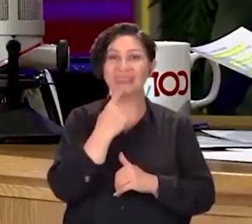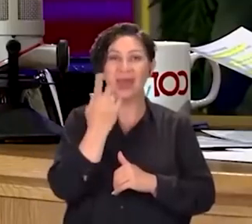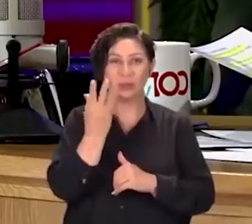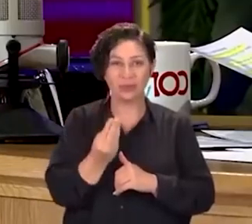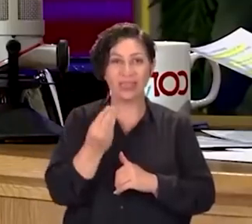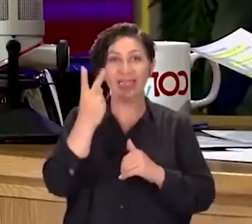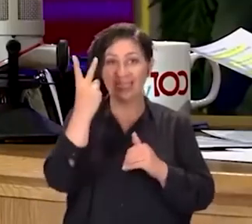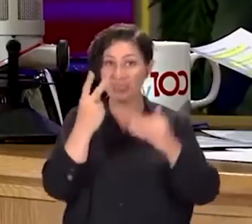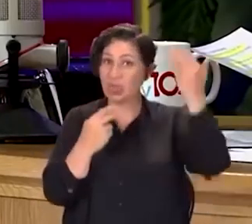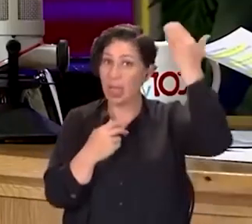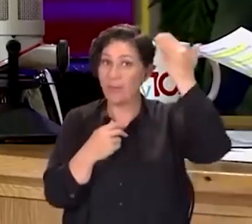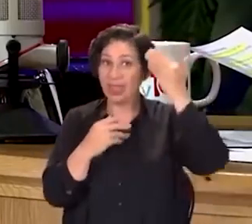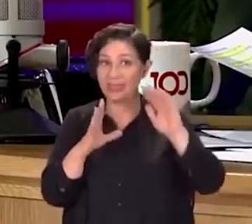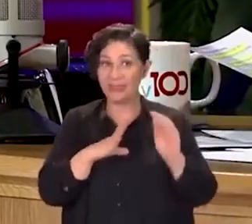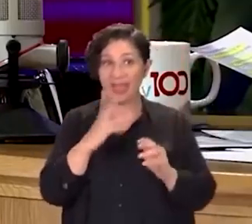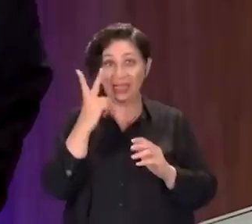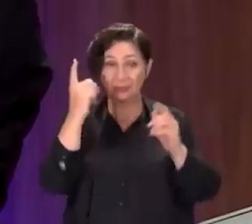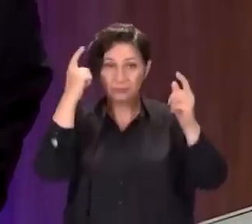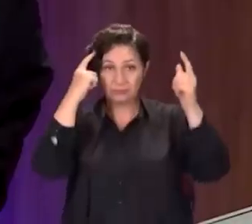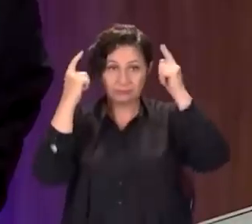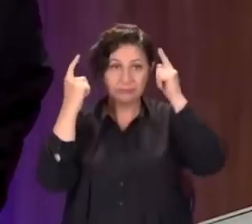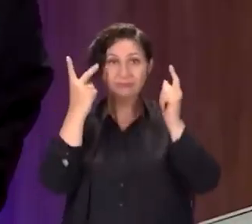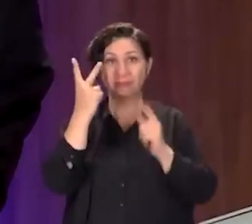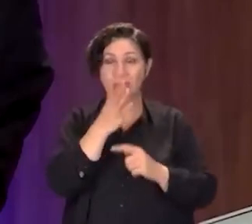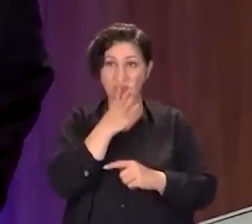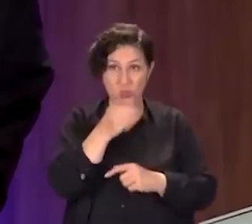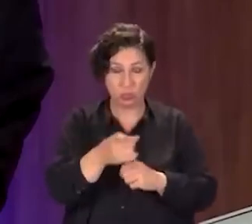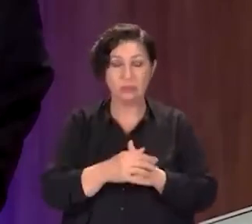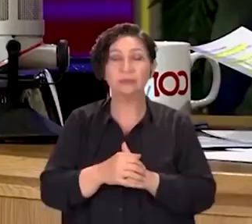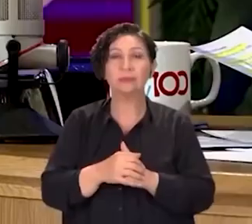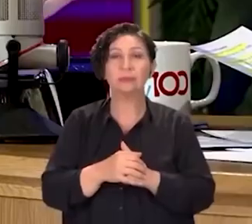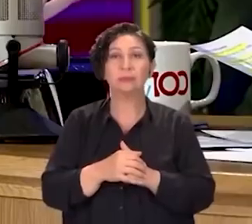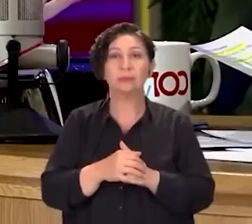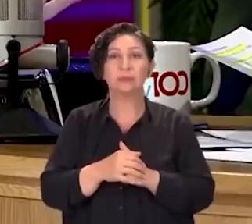olacak. İkinci ameliyatım da var, 2 tane biliyorsun.